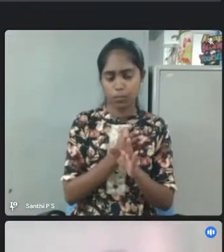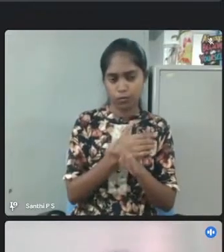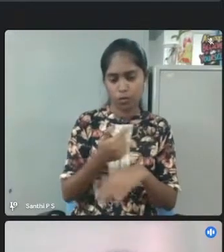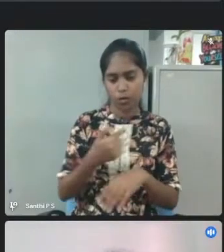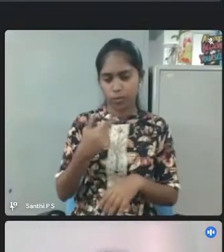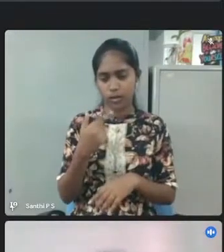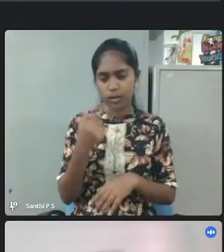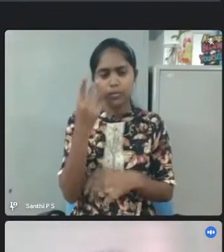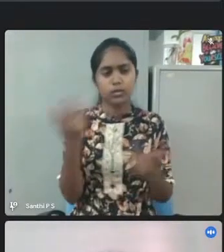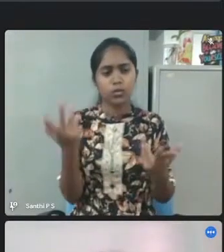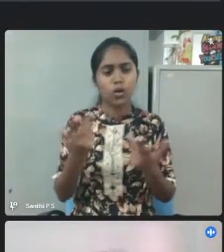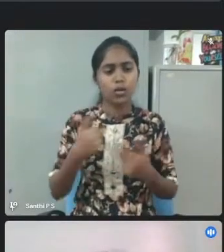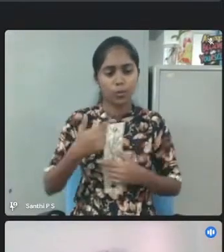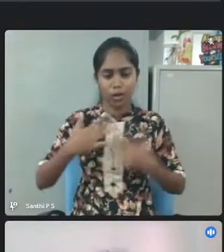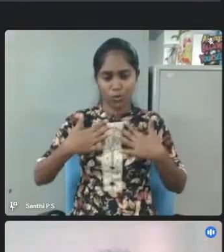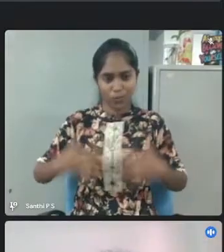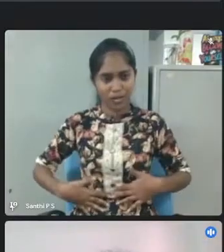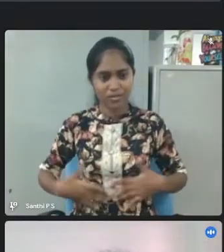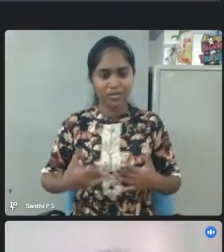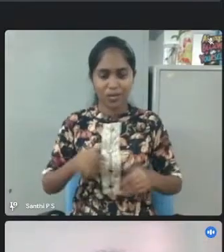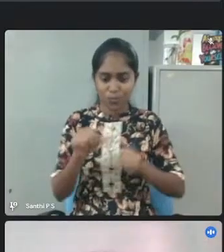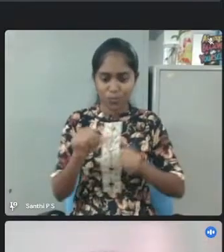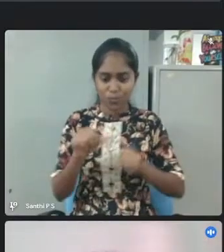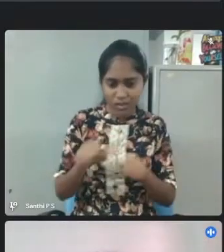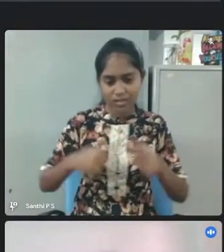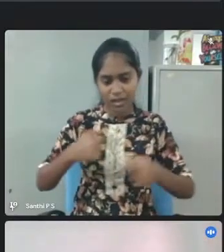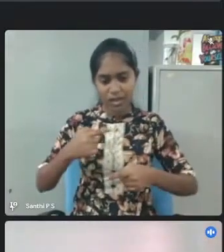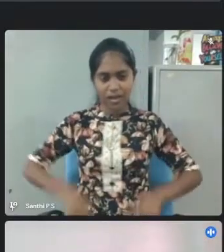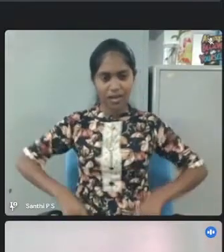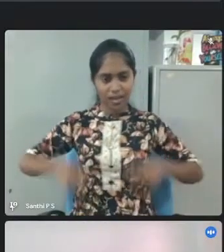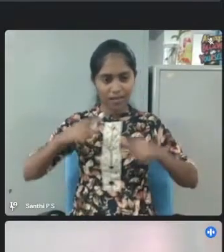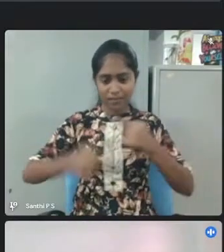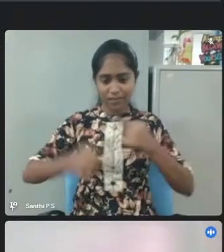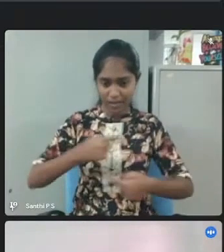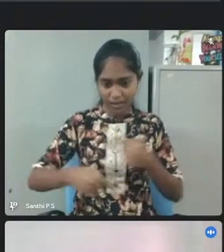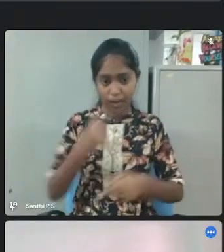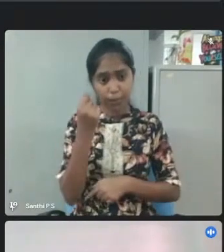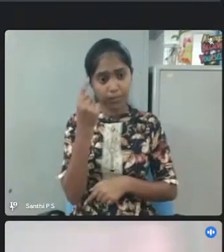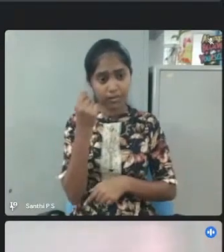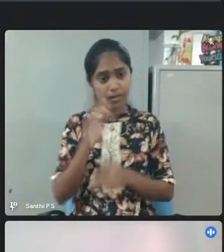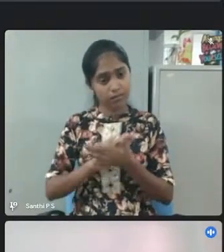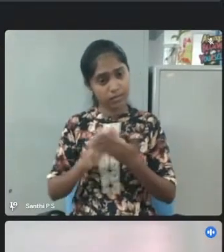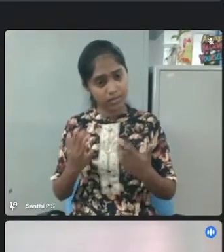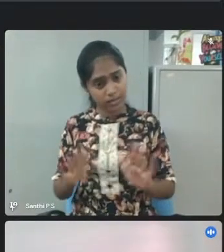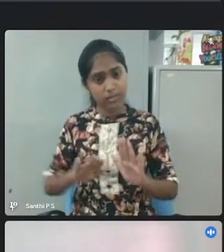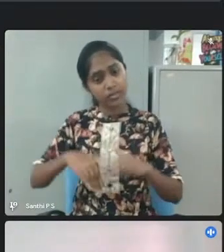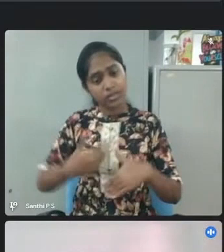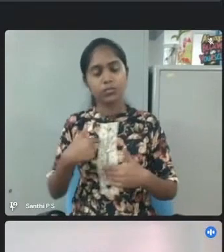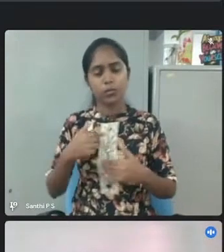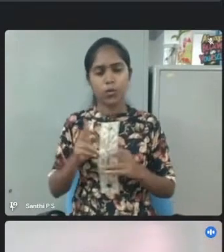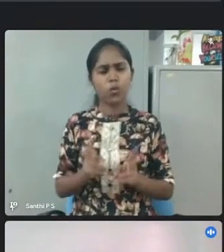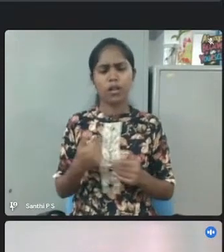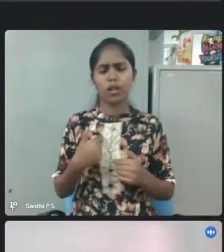മാനുഷിക പ്രവർത്തനങ്ങളെ പറ്റിയിട്ട്, നമ്മുടെ ദൈനംദിന ജീവിതത്തിലെ പ്രവർത്തനങ്ങളെ പറ്റിയിട്ട് മനസ്സിലാക്കുകയാണെങ്കിൽ പൊതുവെ നമ്മളുടെ